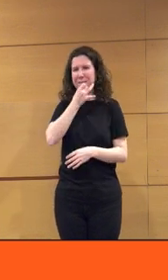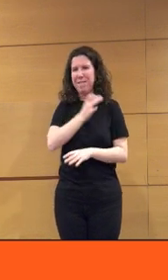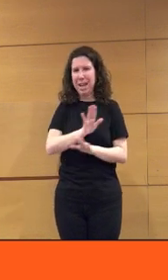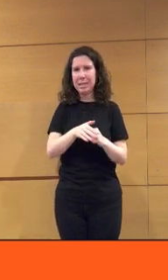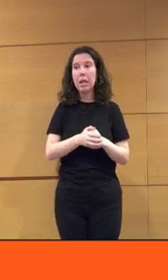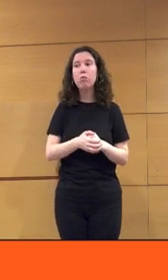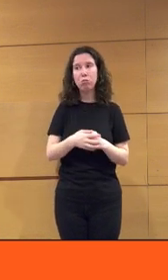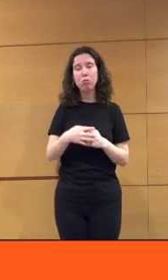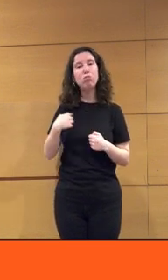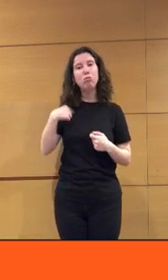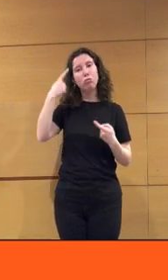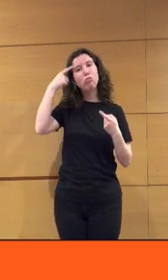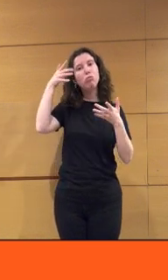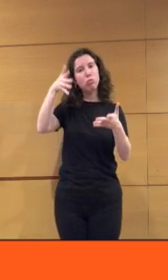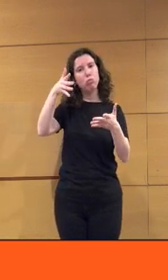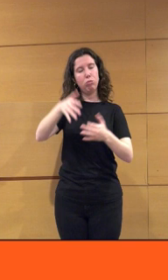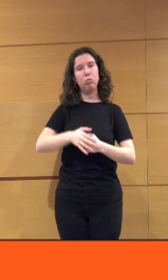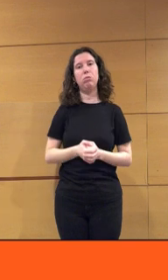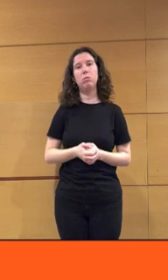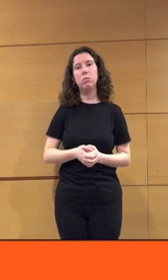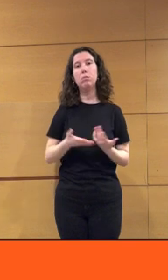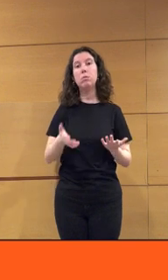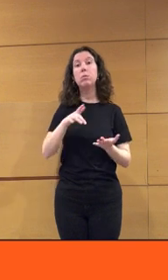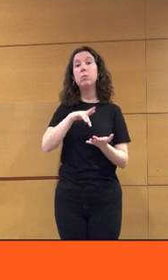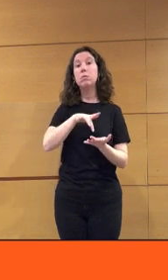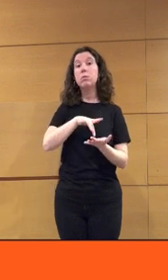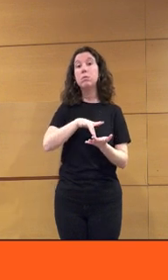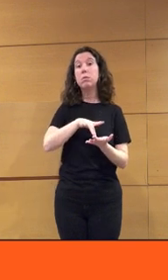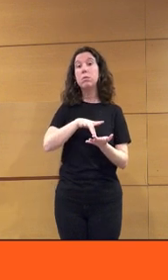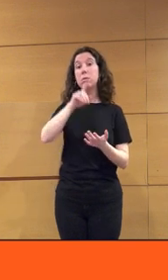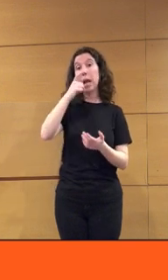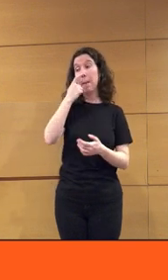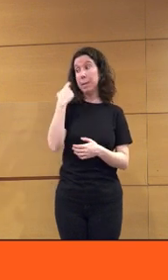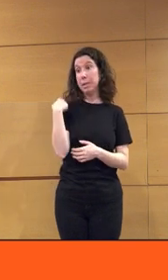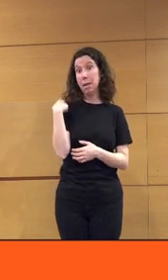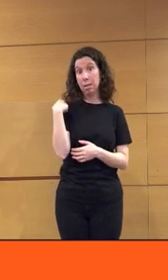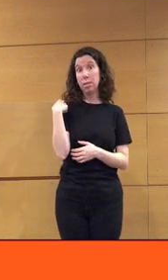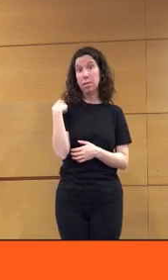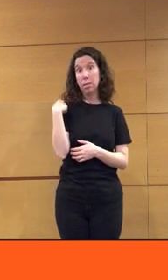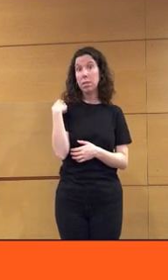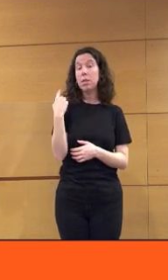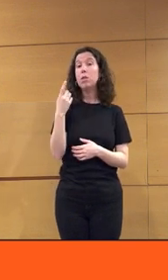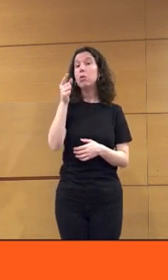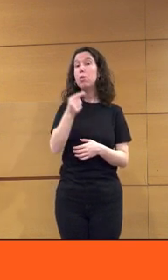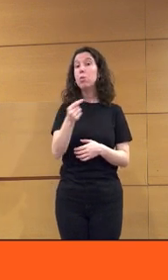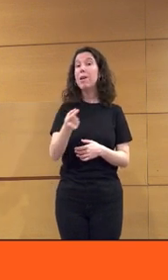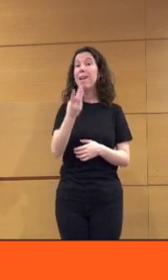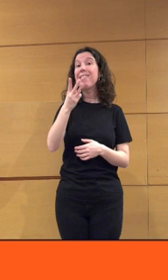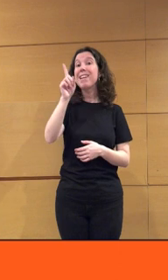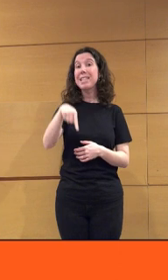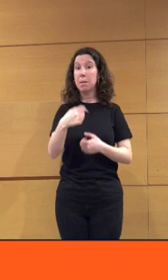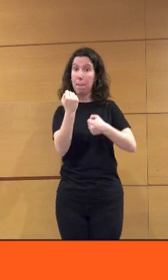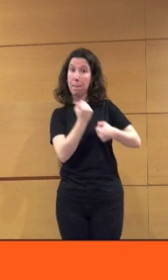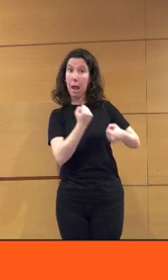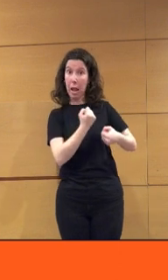molt recomanable. De fet, l'any 2023, l'any passat, vam tenir 3.000 empleats públics que es